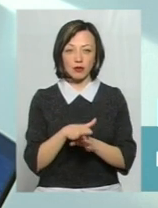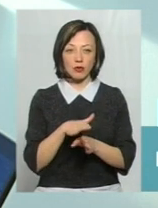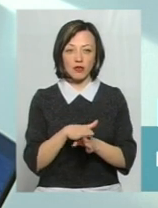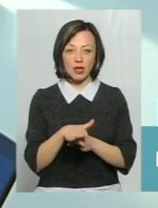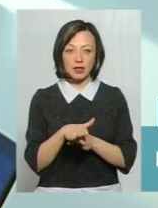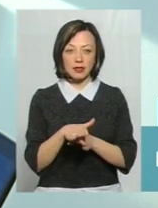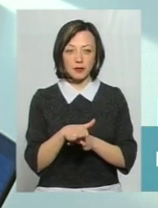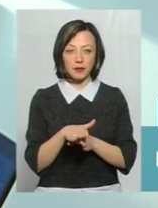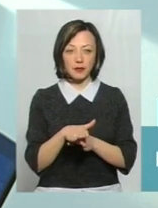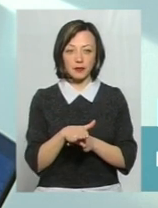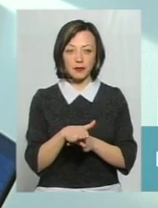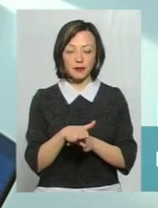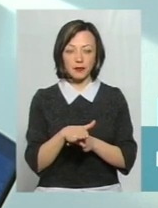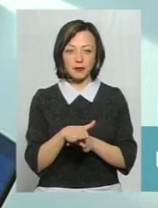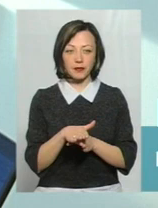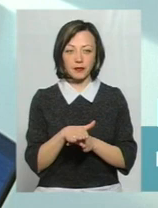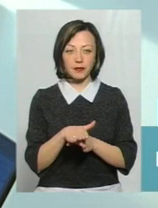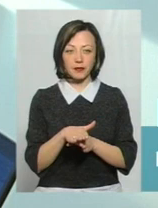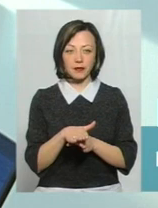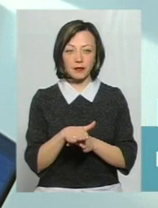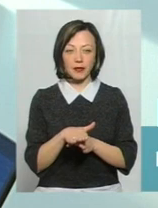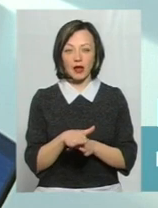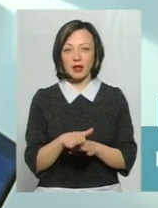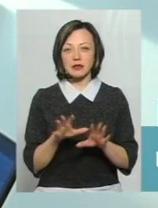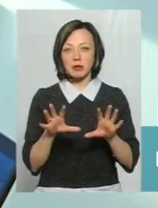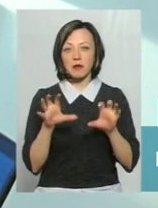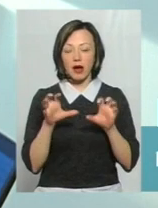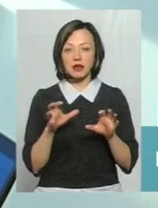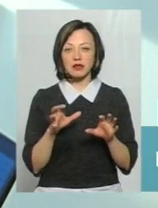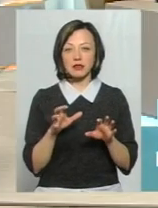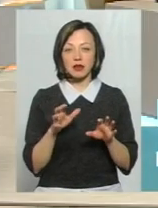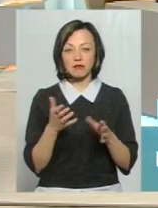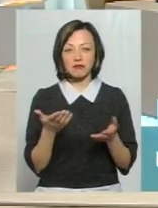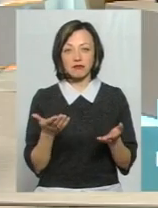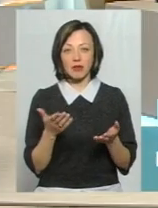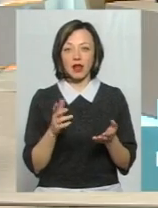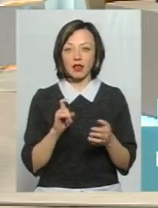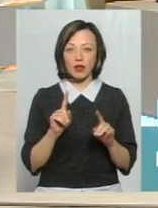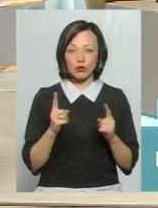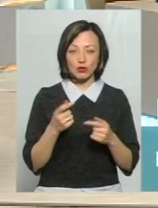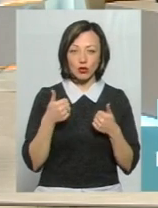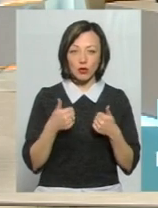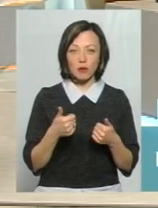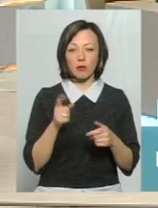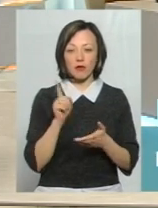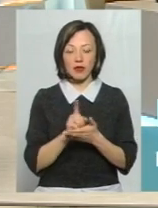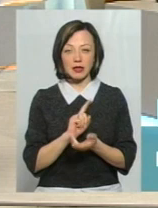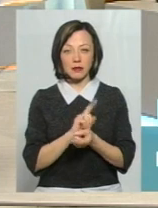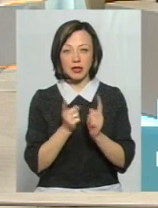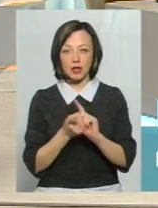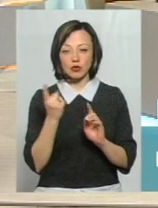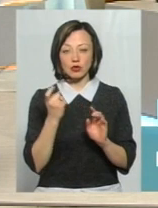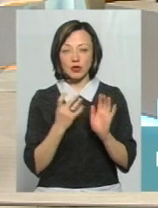під дуже так, я б сказав, критично сприймається, але ми повинні міняти. І сьогодні ми виділили 194 мільйони,